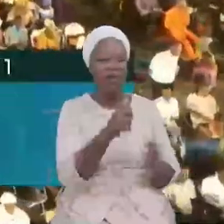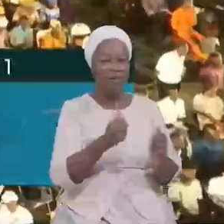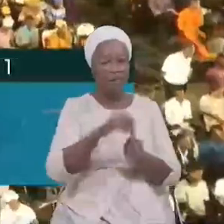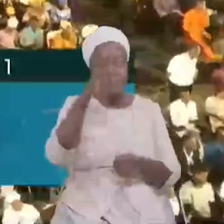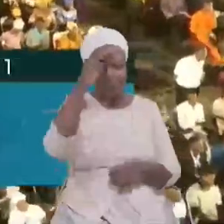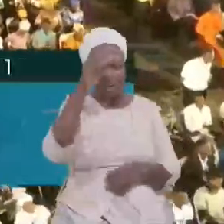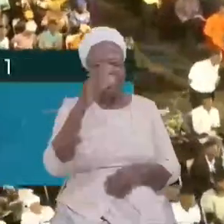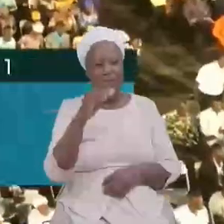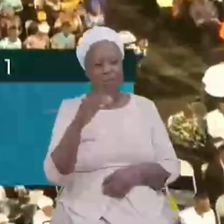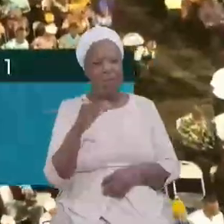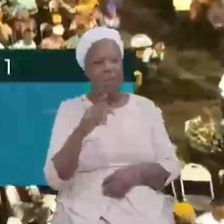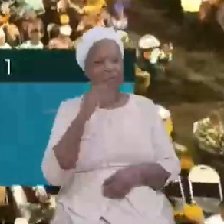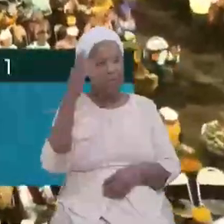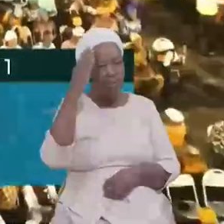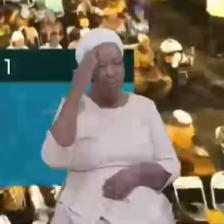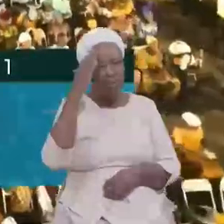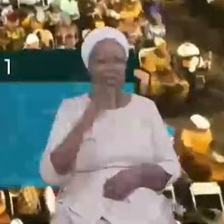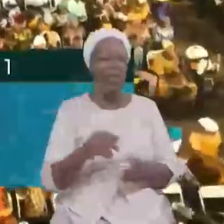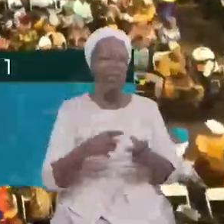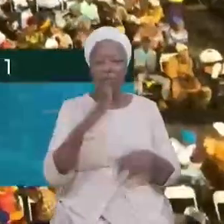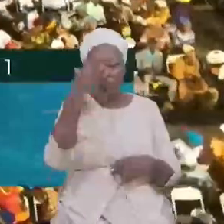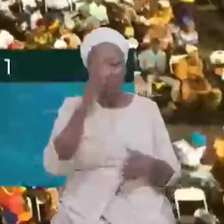Il y a des gens qui sont très religieux